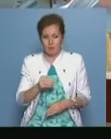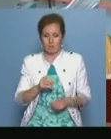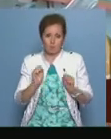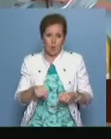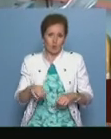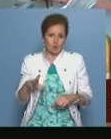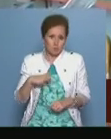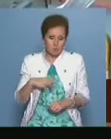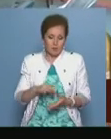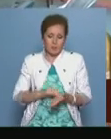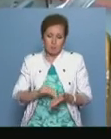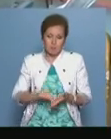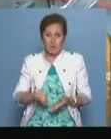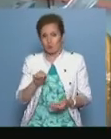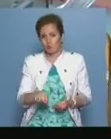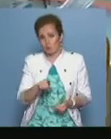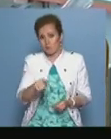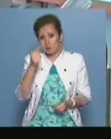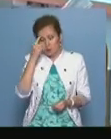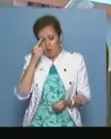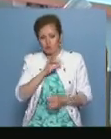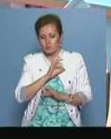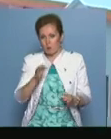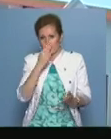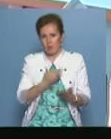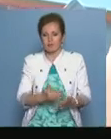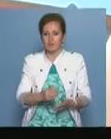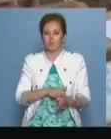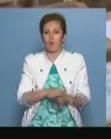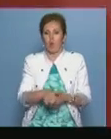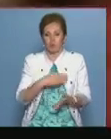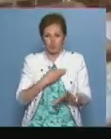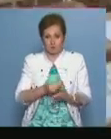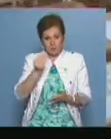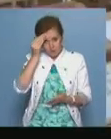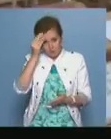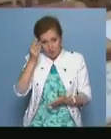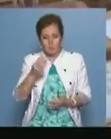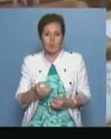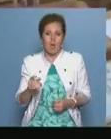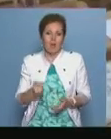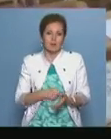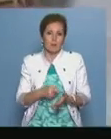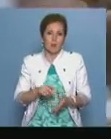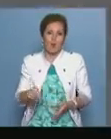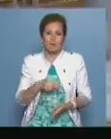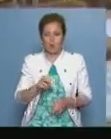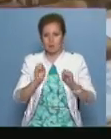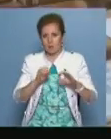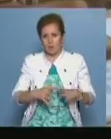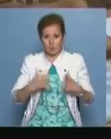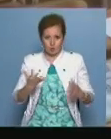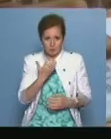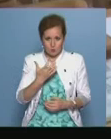было написать то, что ты знаешь, полностью показать свои знания. Экзамен по литературе сдавали больше 500